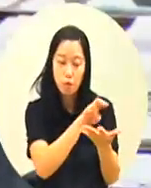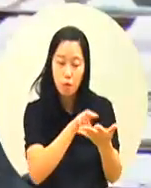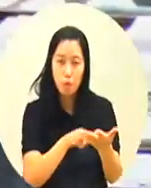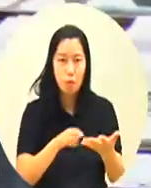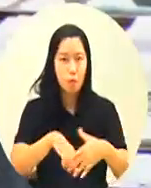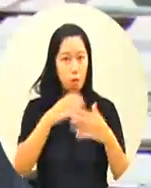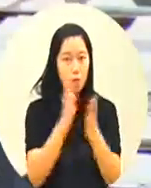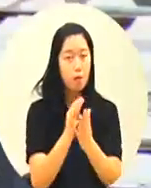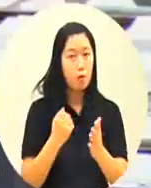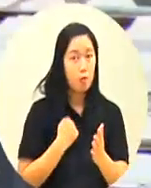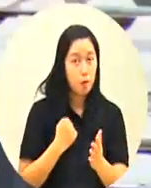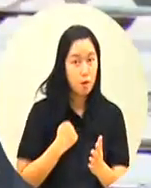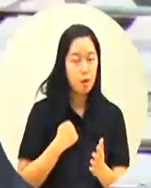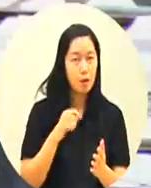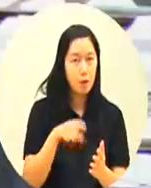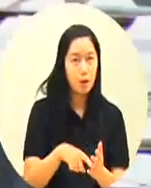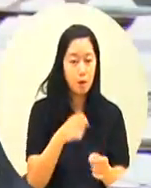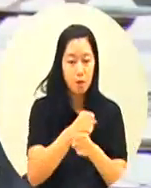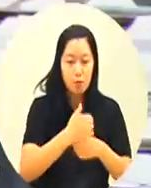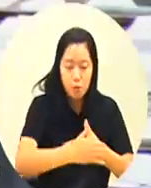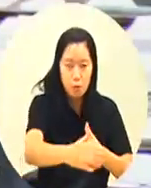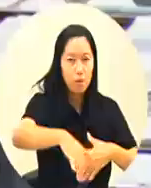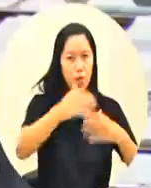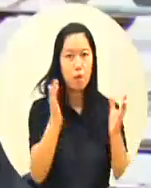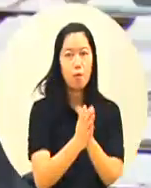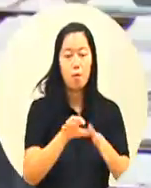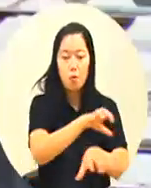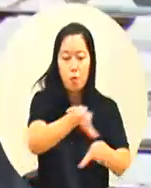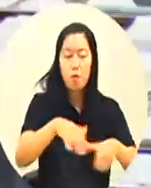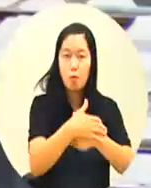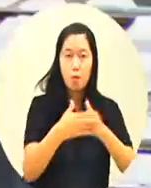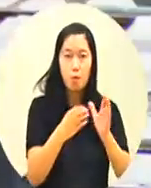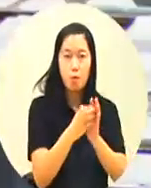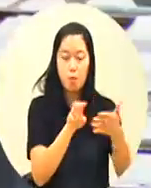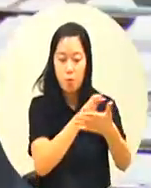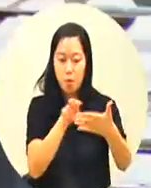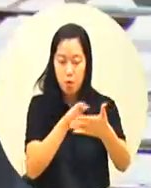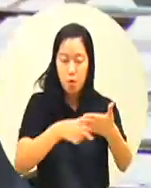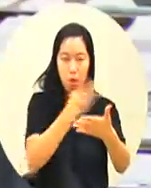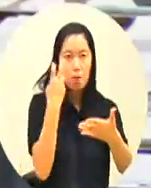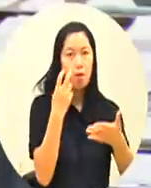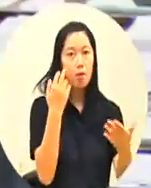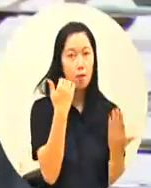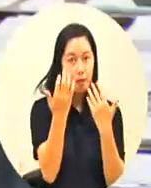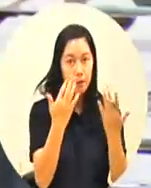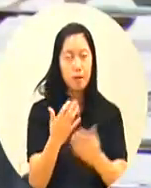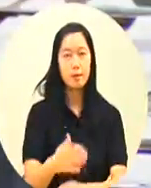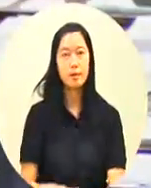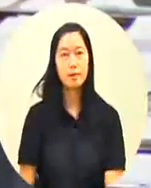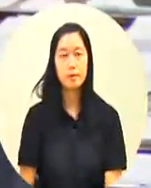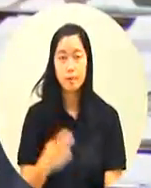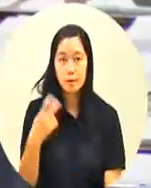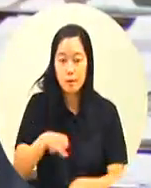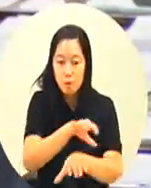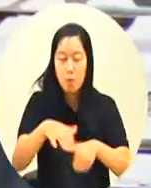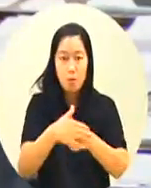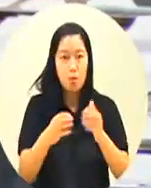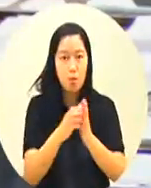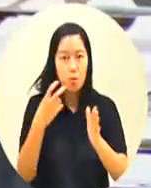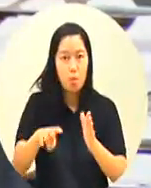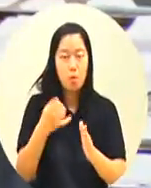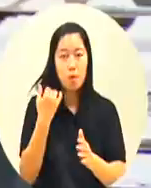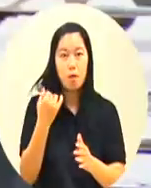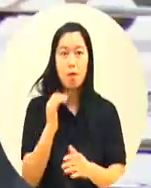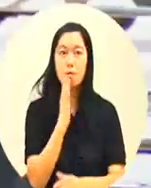污染有什么，它就所有制程全部都在环保局那边都有。那环保局还有省废弃物清理计